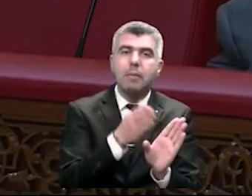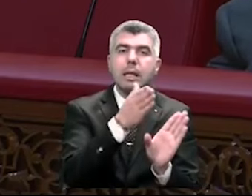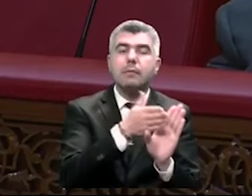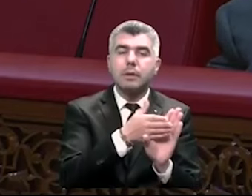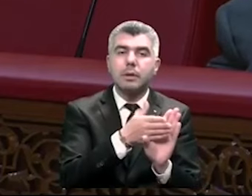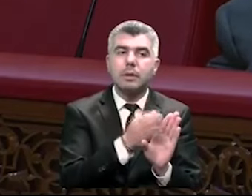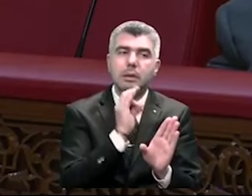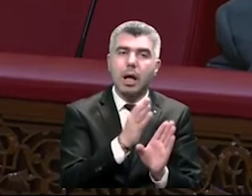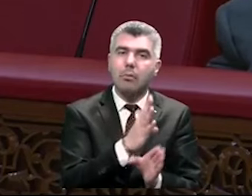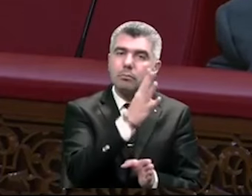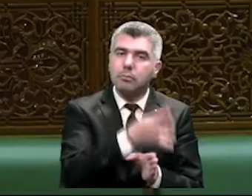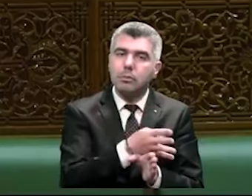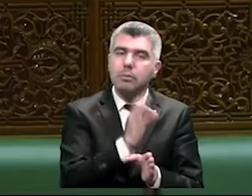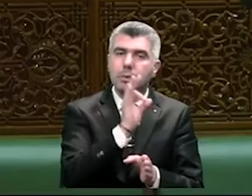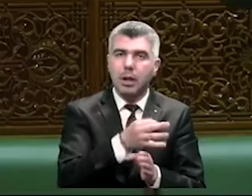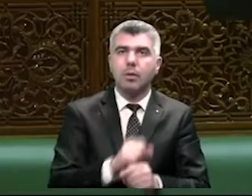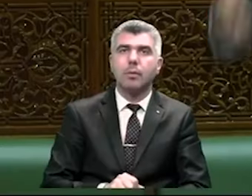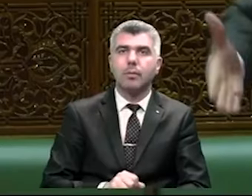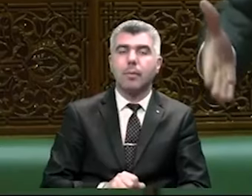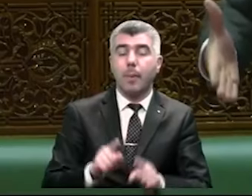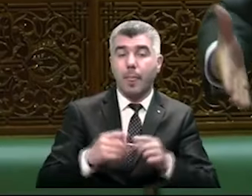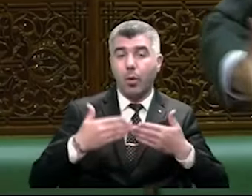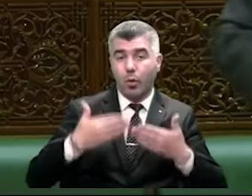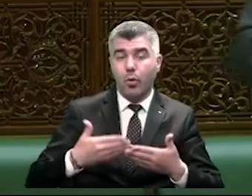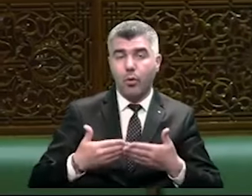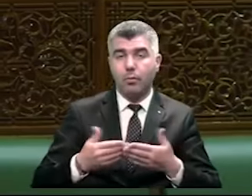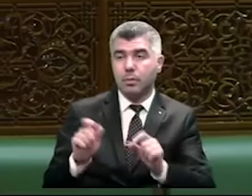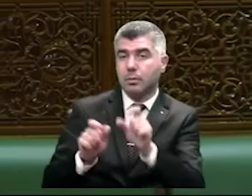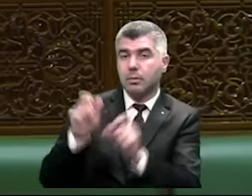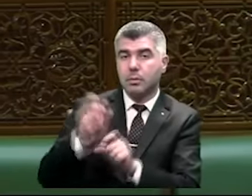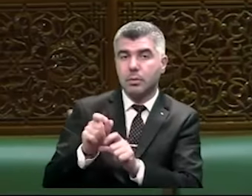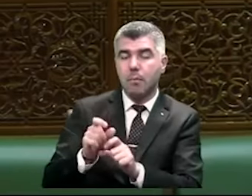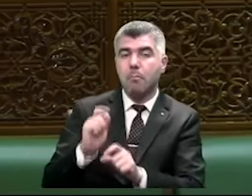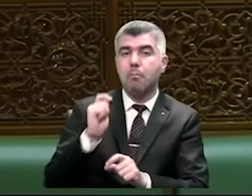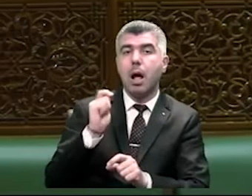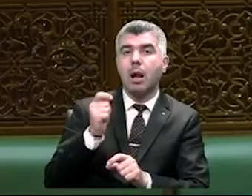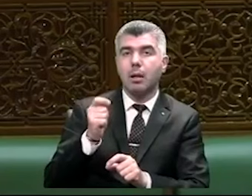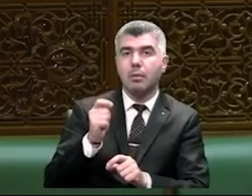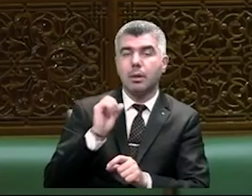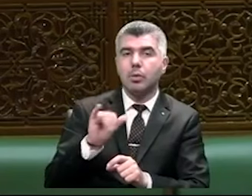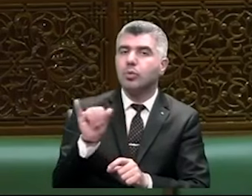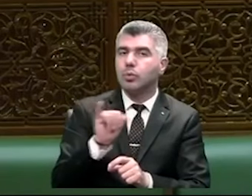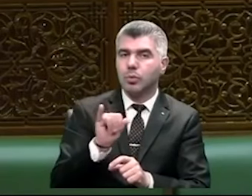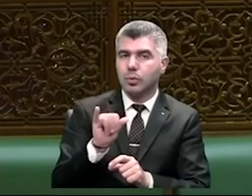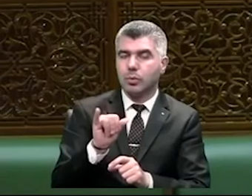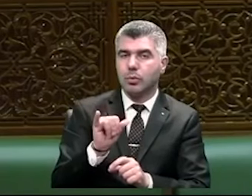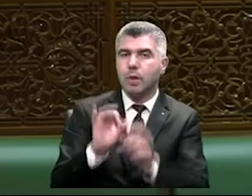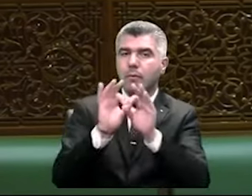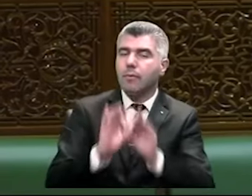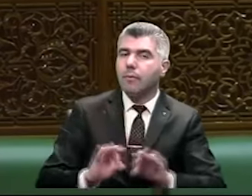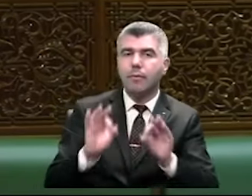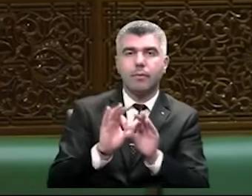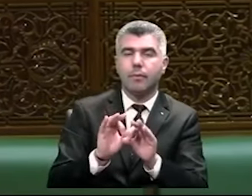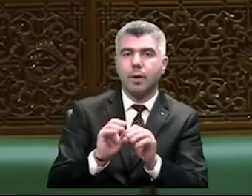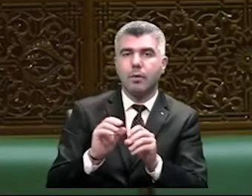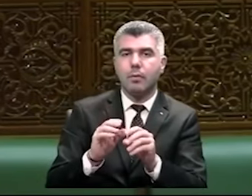حتى السيد الوزير محتاجين الكوتشين لانه كنه على الكفاءات الشخصيه علاش لان كن على الكفاءات ما عند حتى معنى ان نهض على الكفاءات